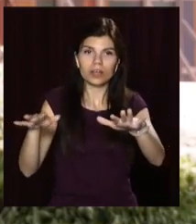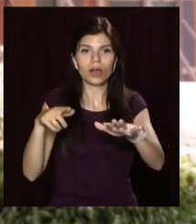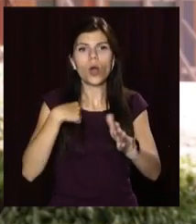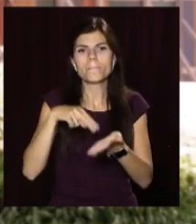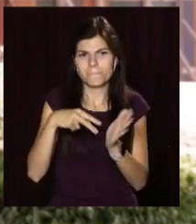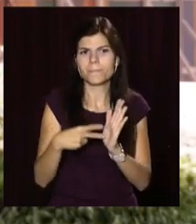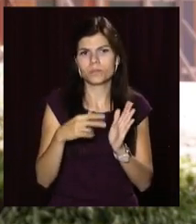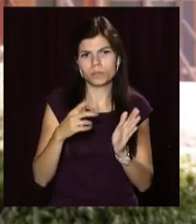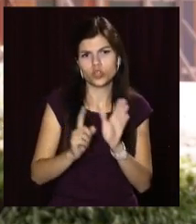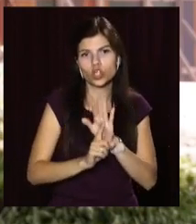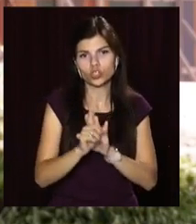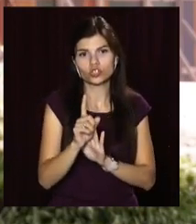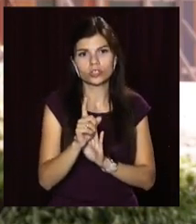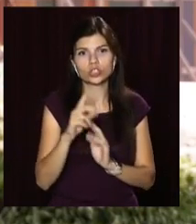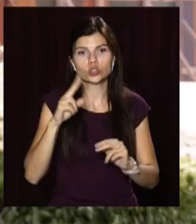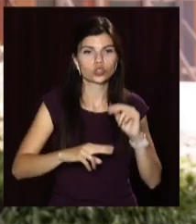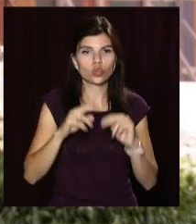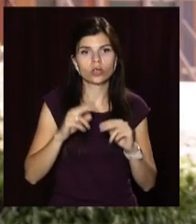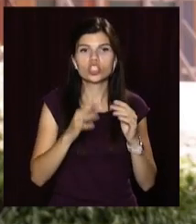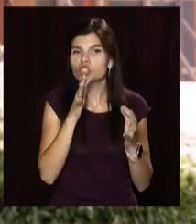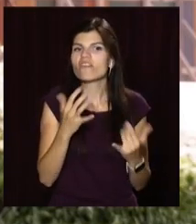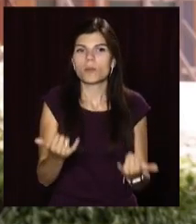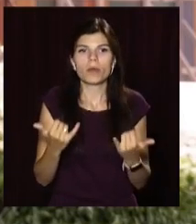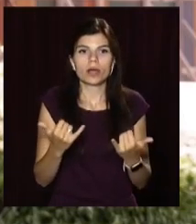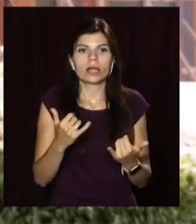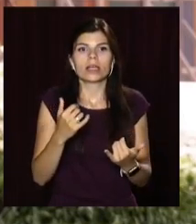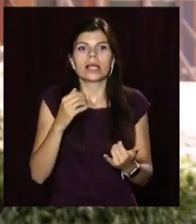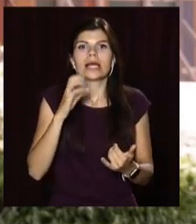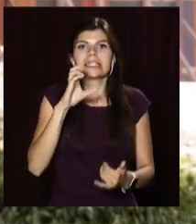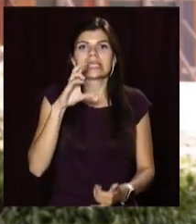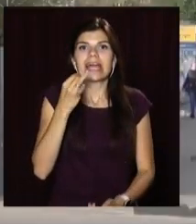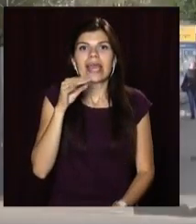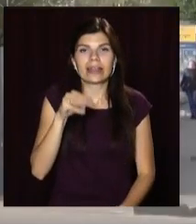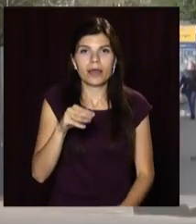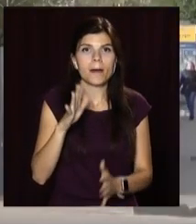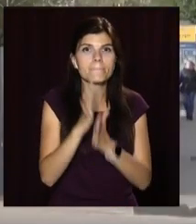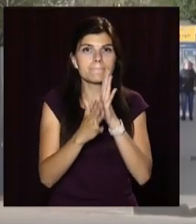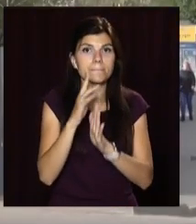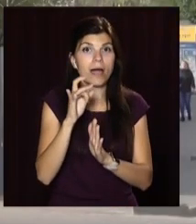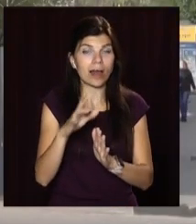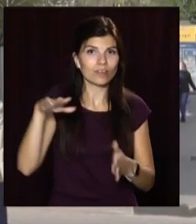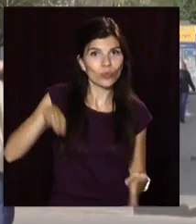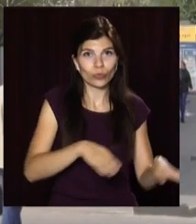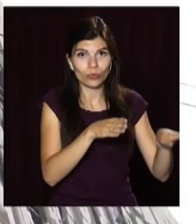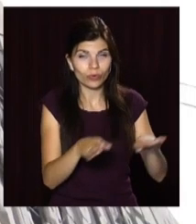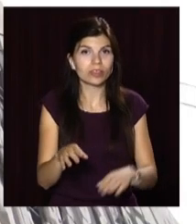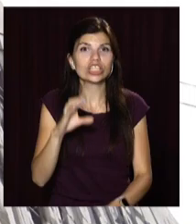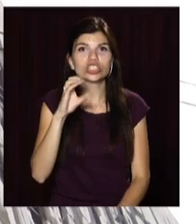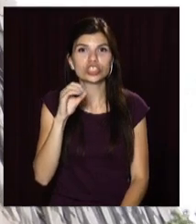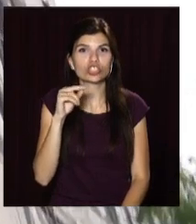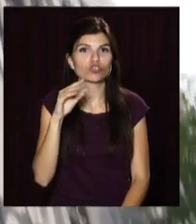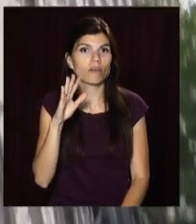планах, мы начинаем строительство современного скейт-парка на Усачёва. Паралельно приведуть до ладу і